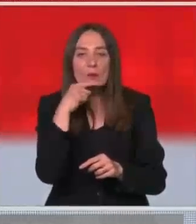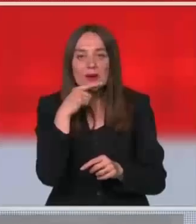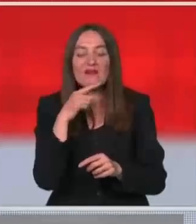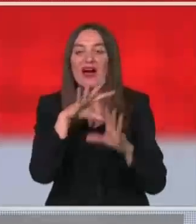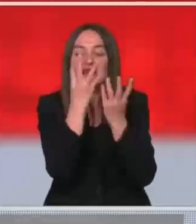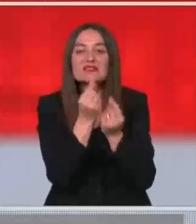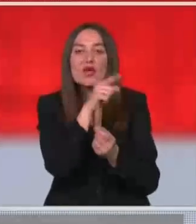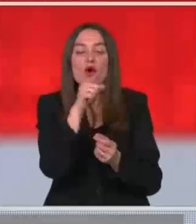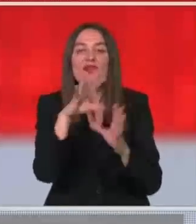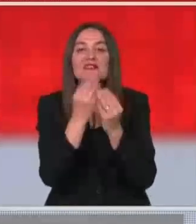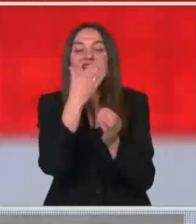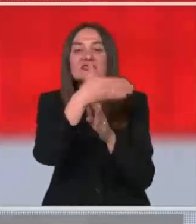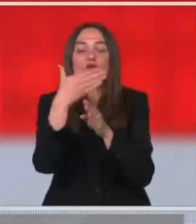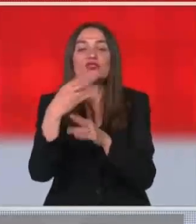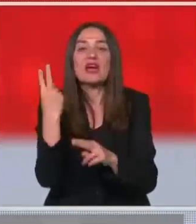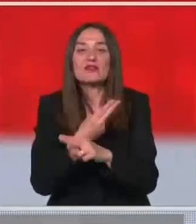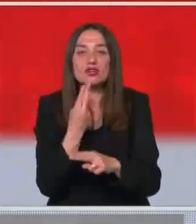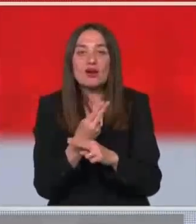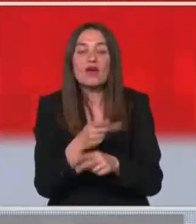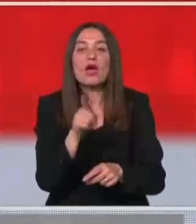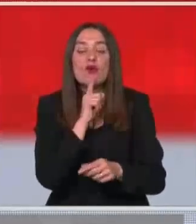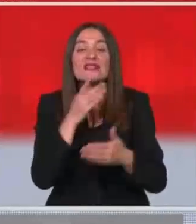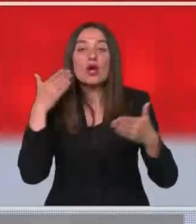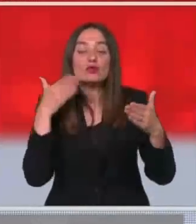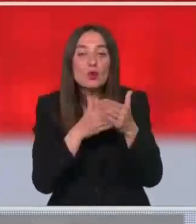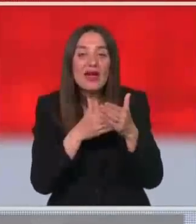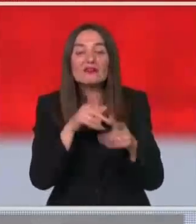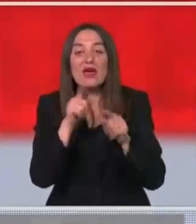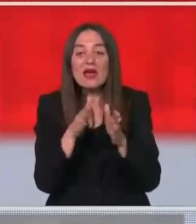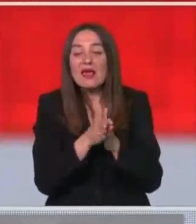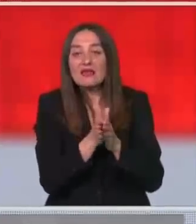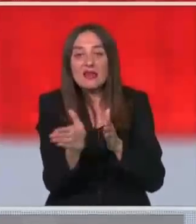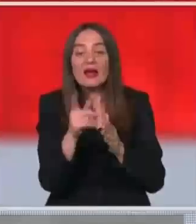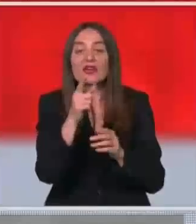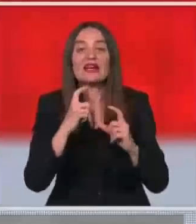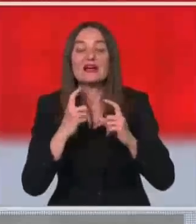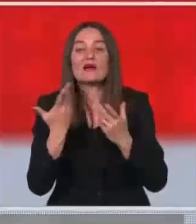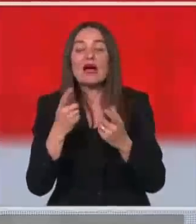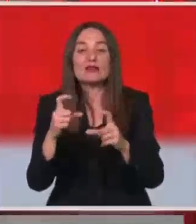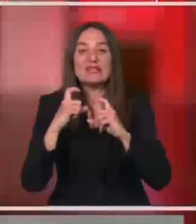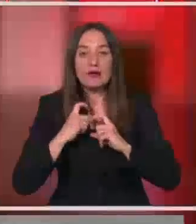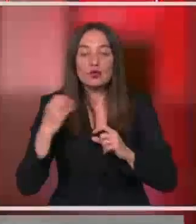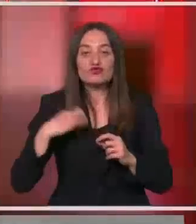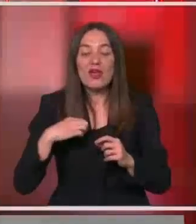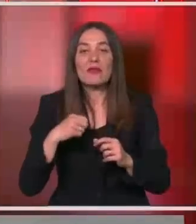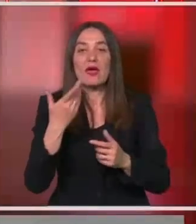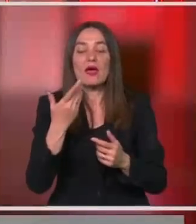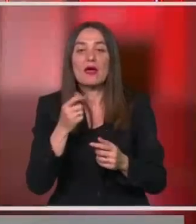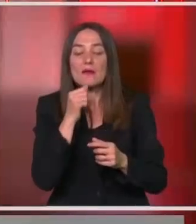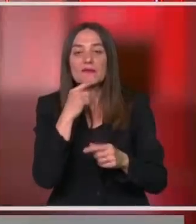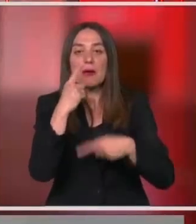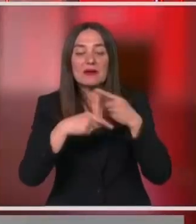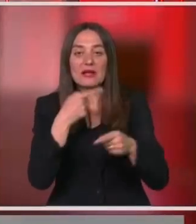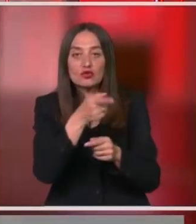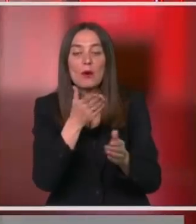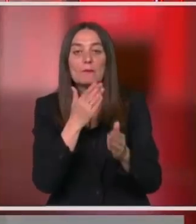dakle svi oni, sve institucije države koje su direktno ili indirektno zadužene ili tangira implementacija tog